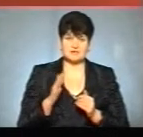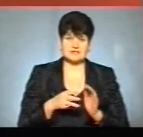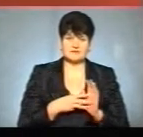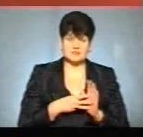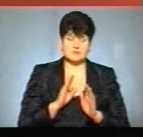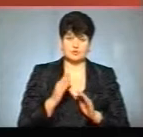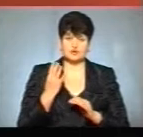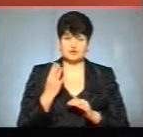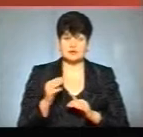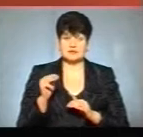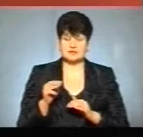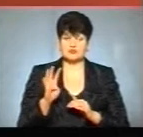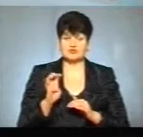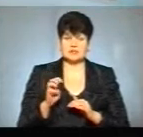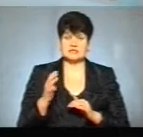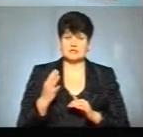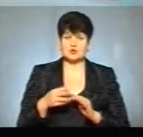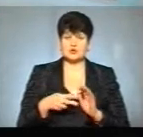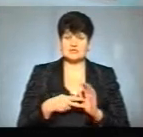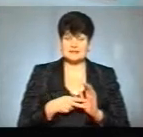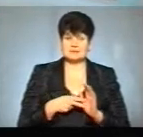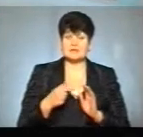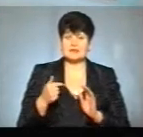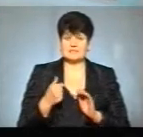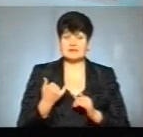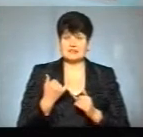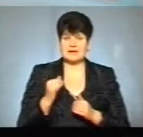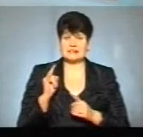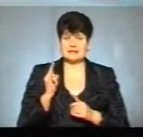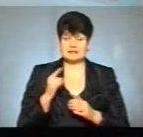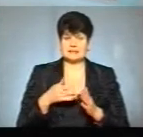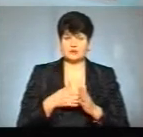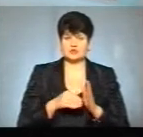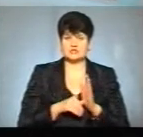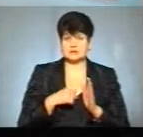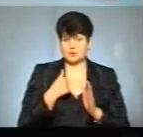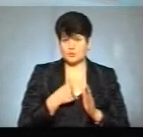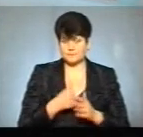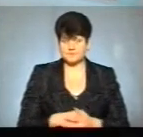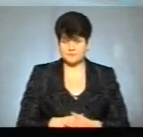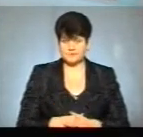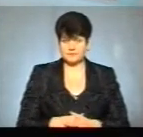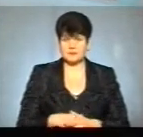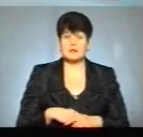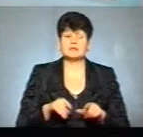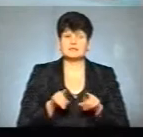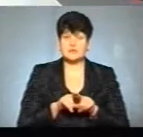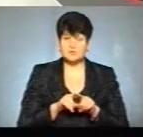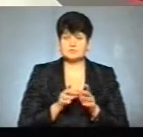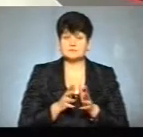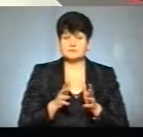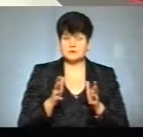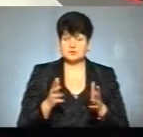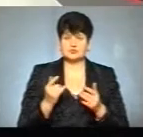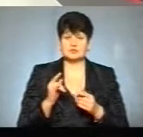буде 4447 гривень для дитини до 6-річного віку. Також зростає, якщо ця дитина